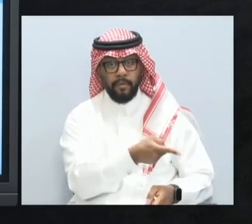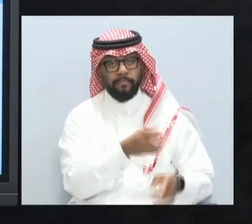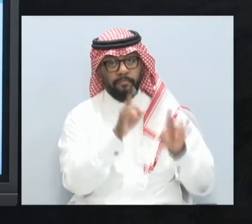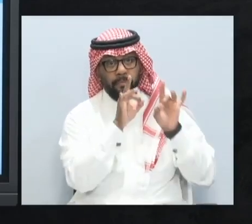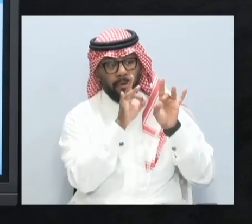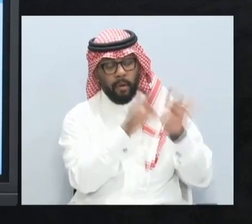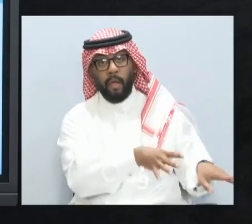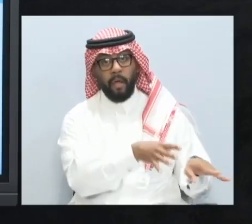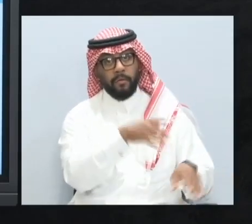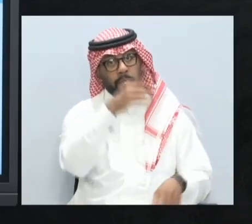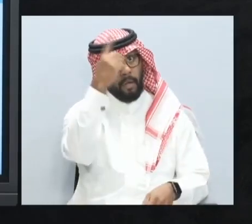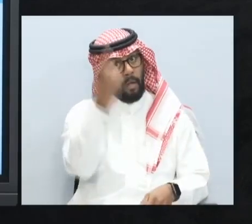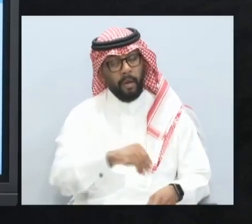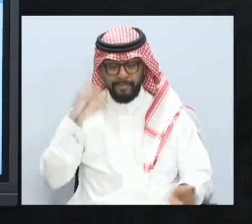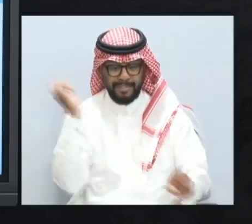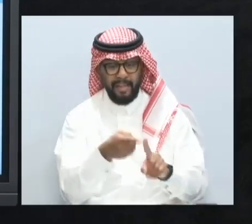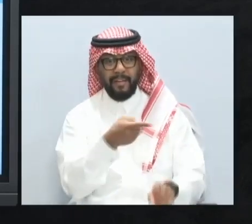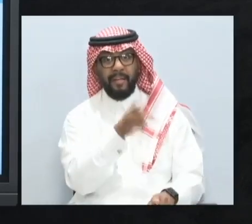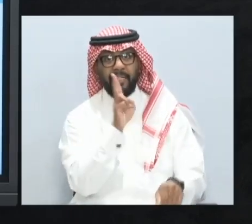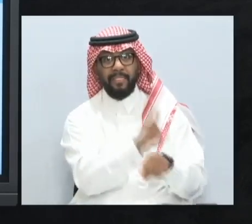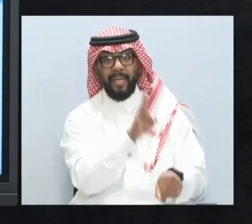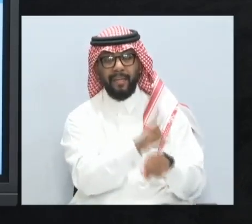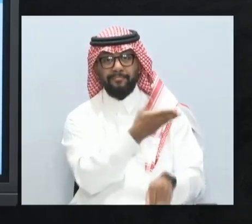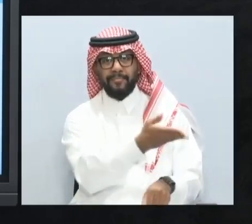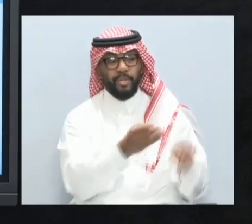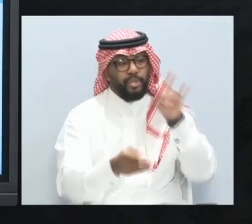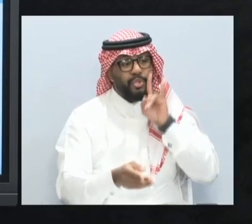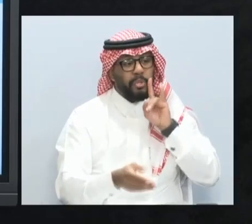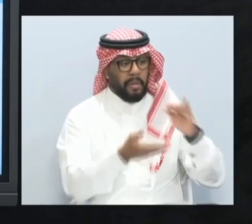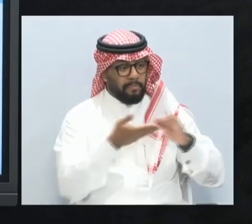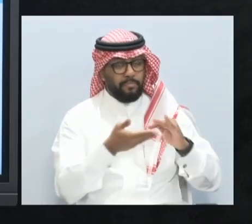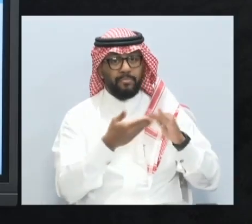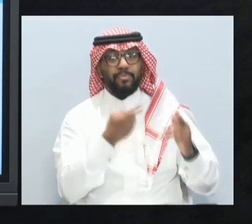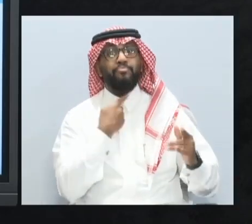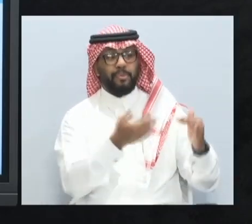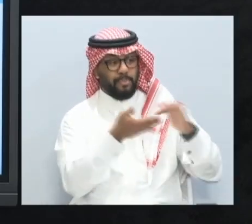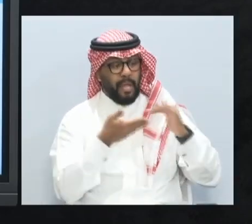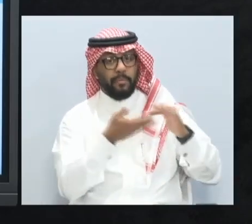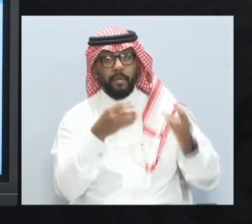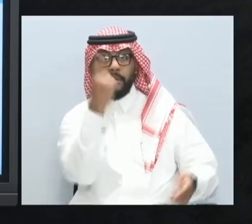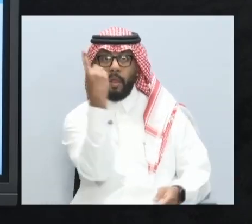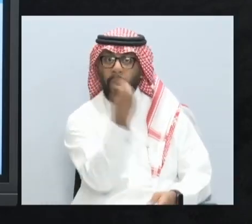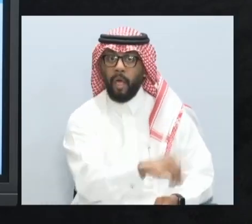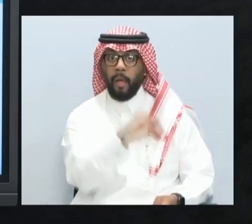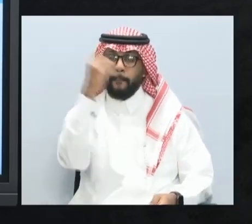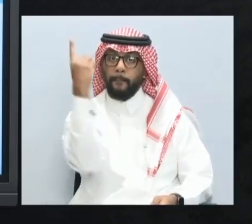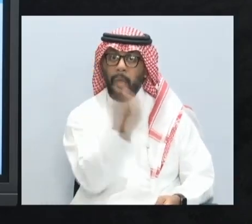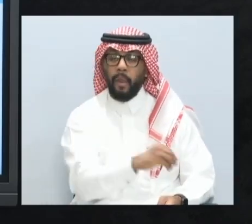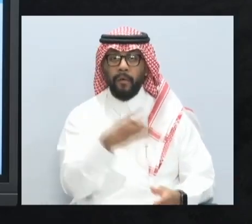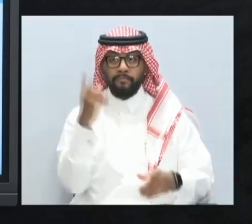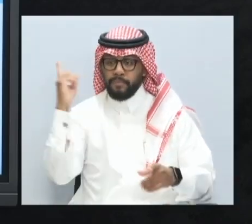وهذا ما يقع عند السحره انهم يعتقدون ان هذه الشياطين تنفعهم وتضرم والعقيده الصحيحه في عقيده